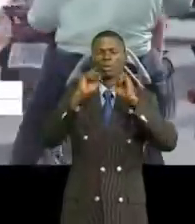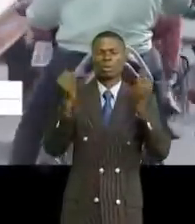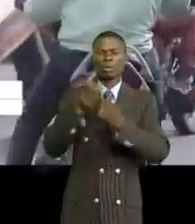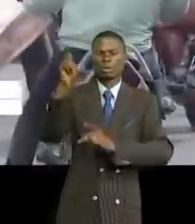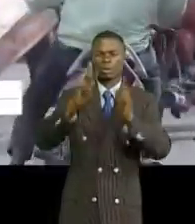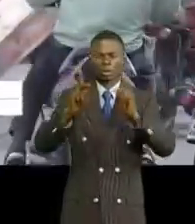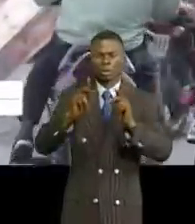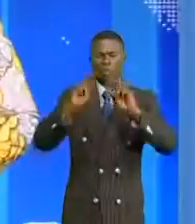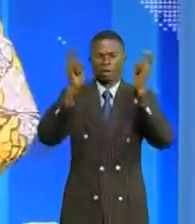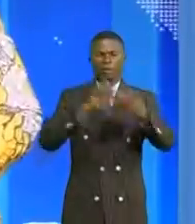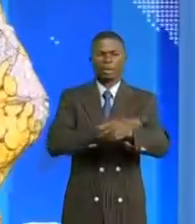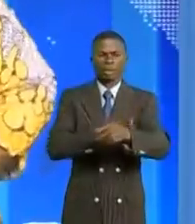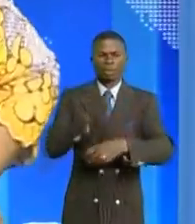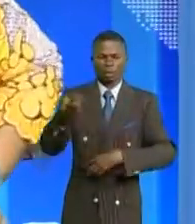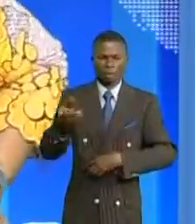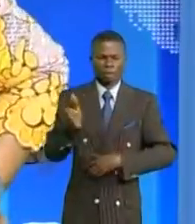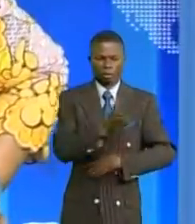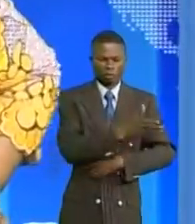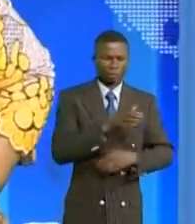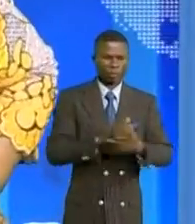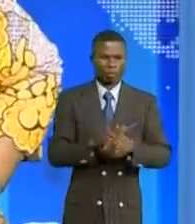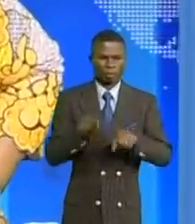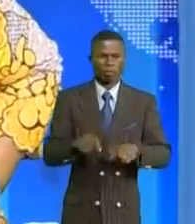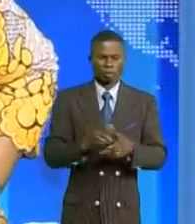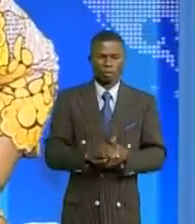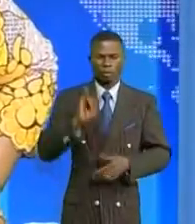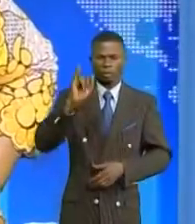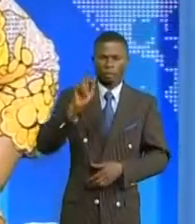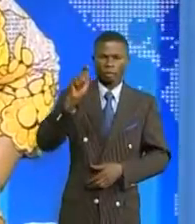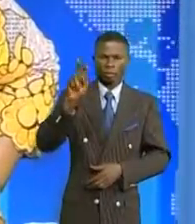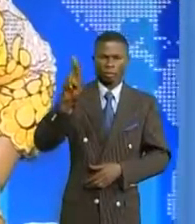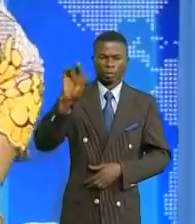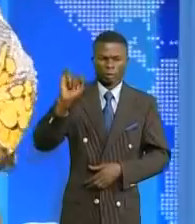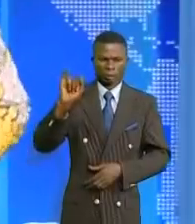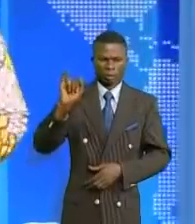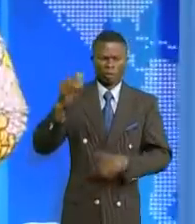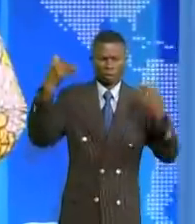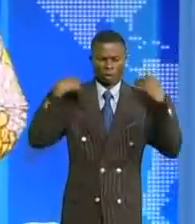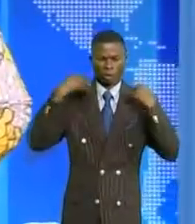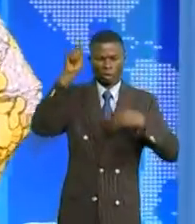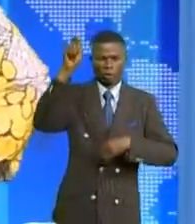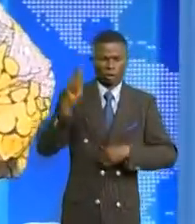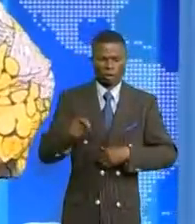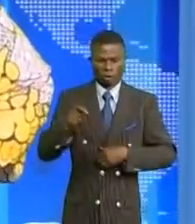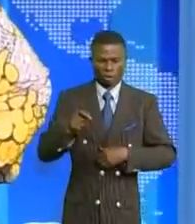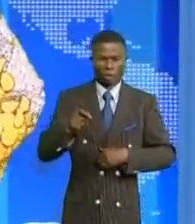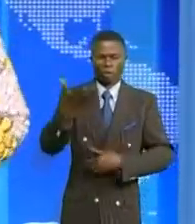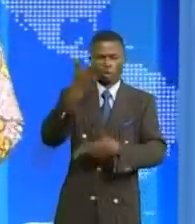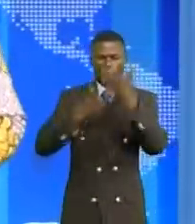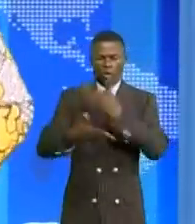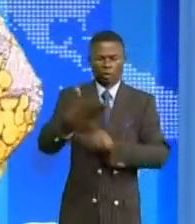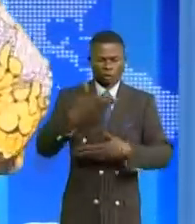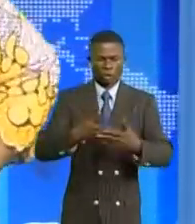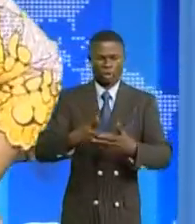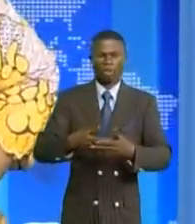locale en donnant tout de suite en ituri où les nouvelles autorités militaires en prie le manège en plus le contrôle